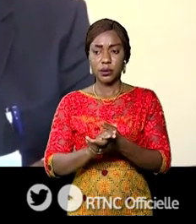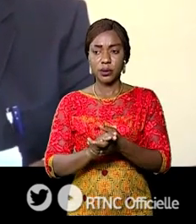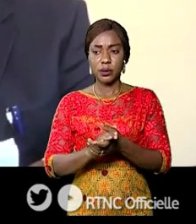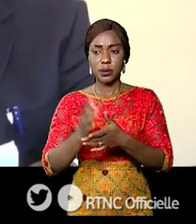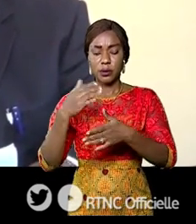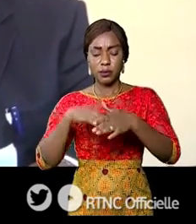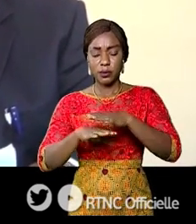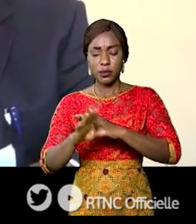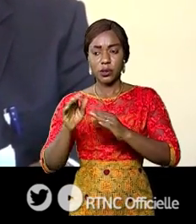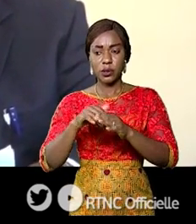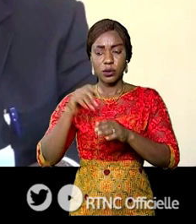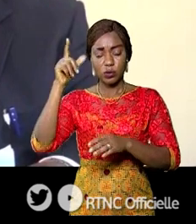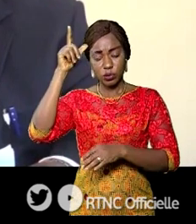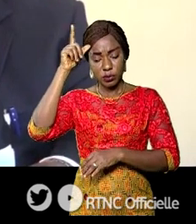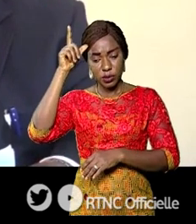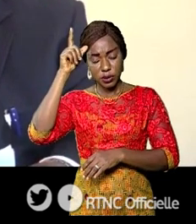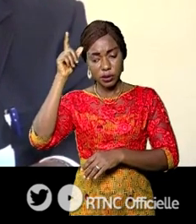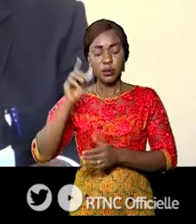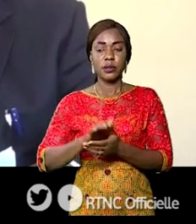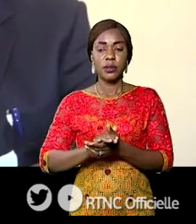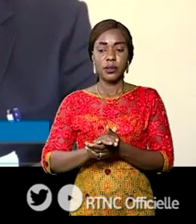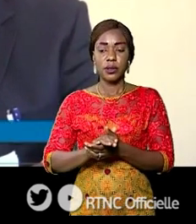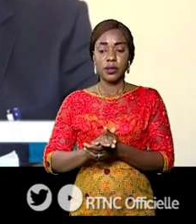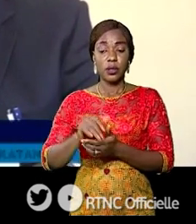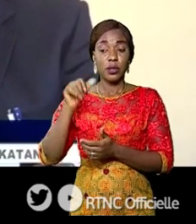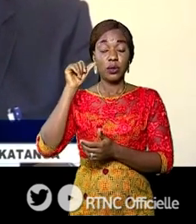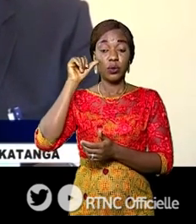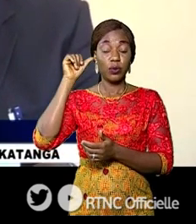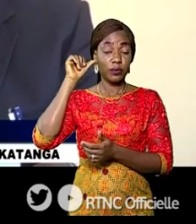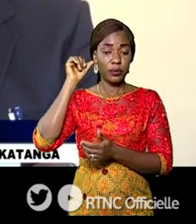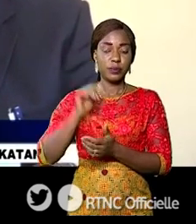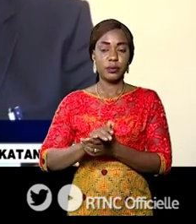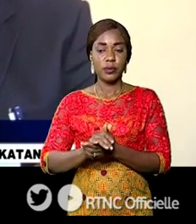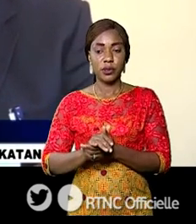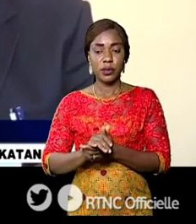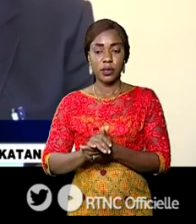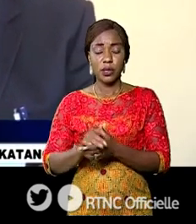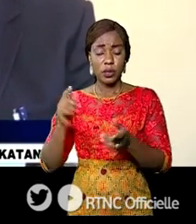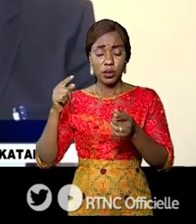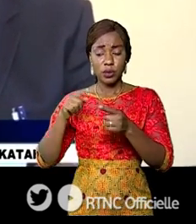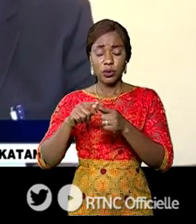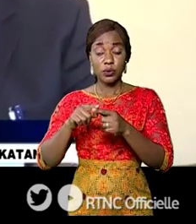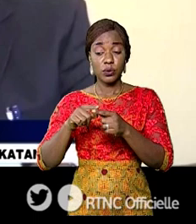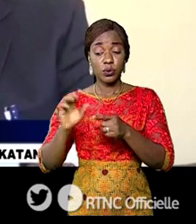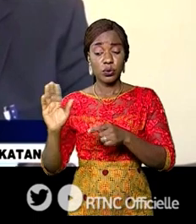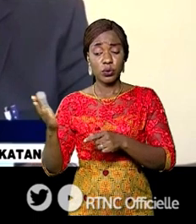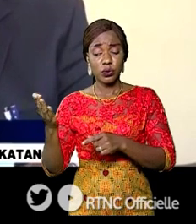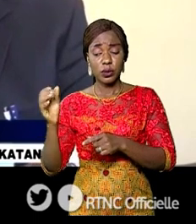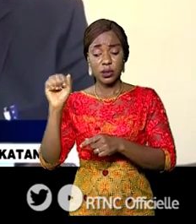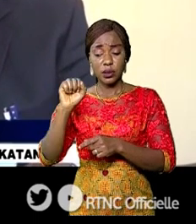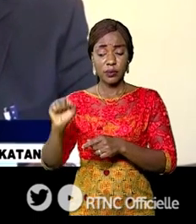vendredi 25 septembre 2020 au samedi 26 septembre